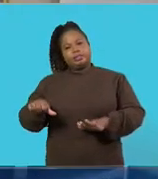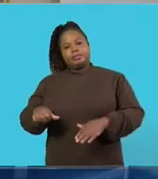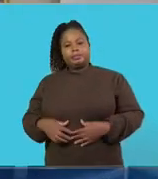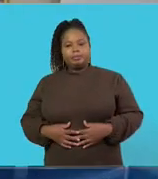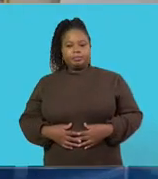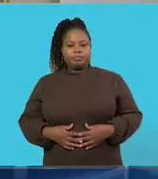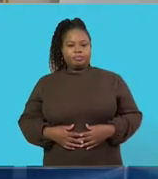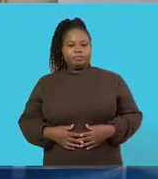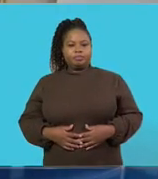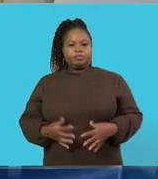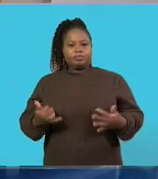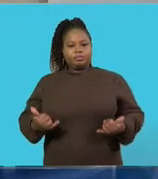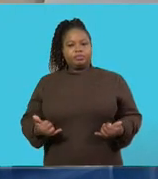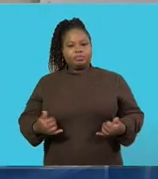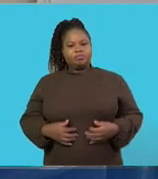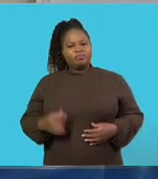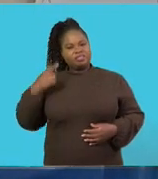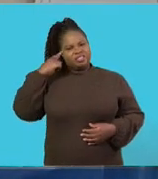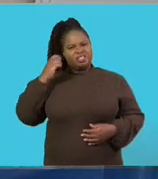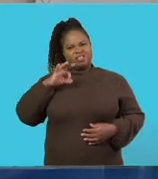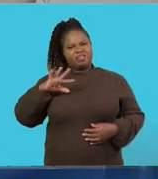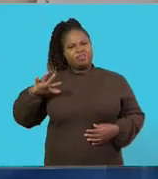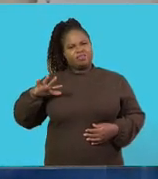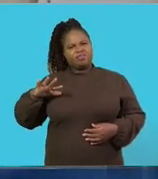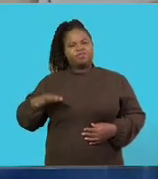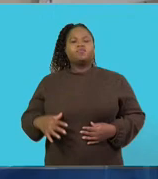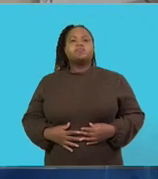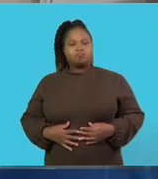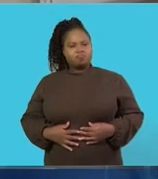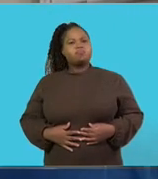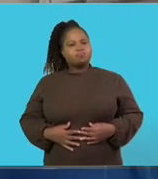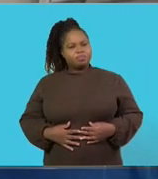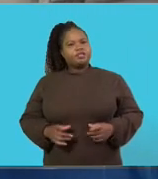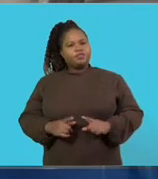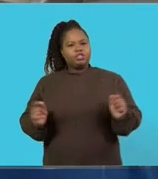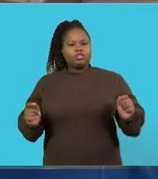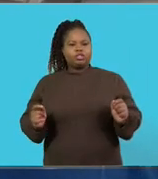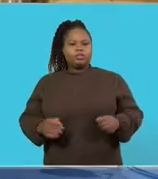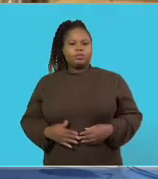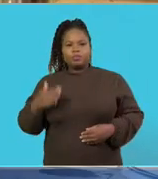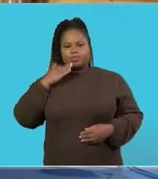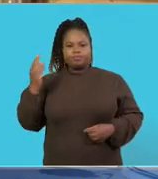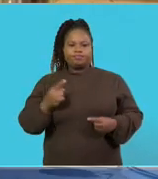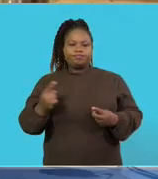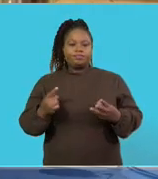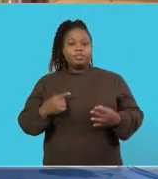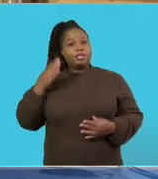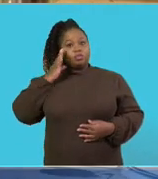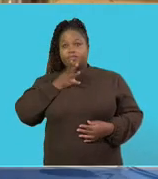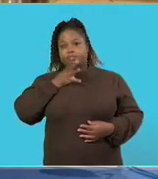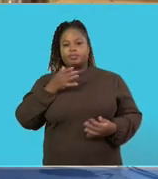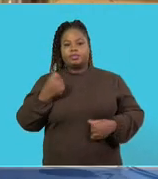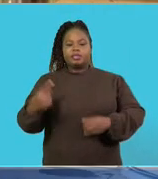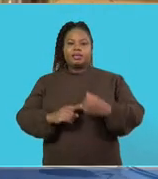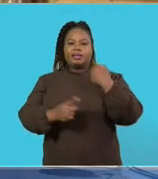16th. For now, no, ke kutile I think 35. No, so ke gona yanong tse ba kena. So ke itse gore ba tlo ba packed today because it's